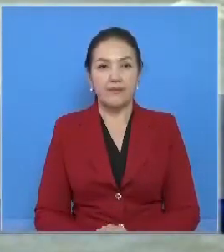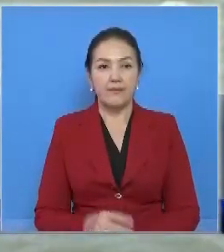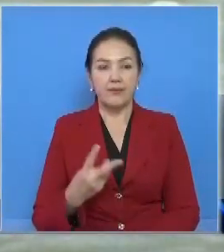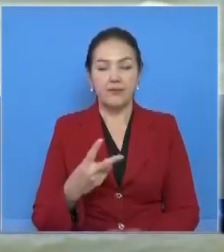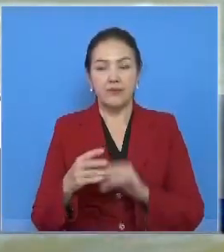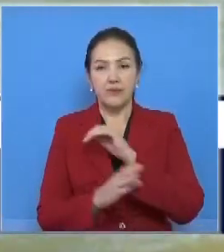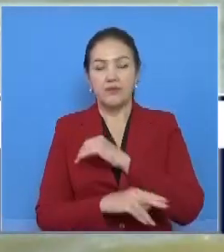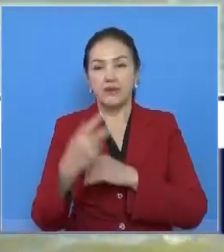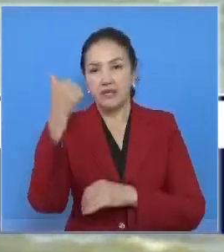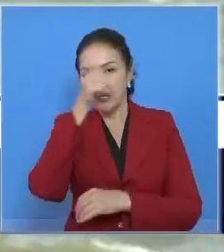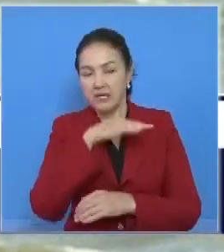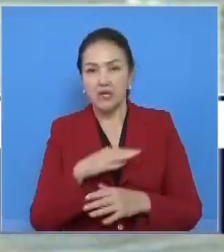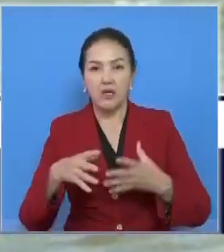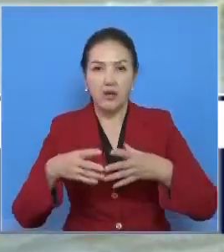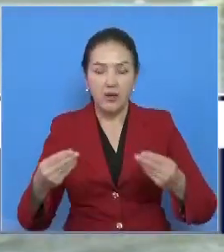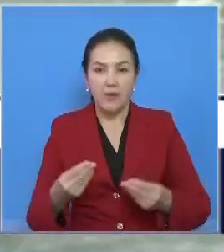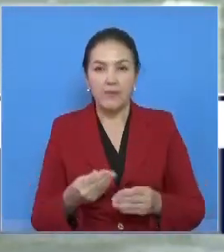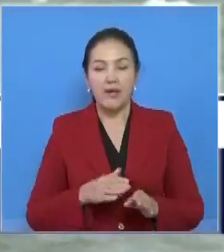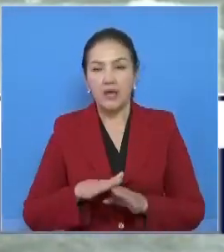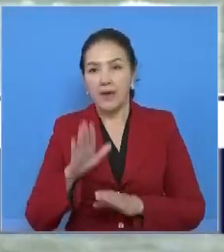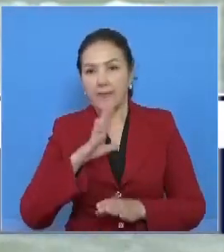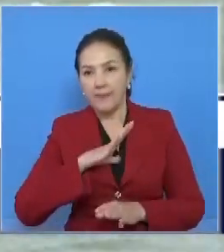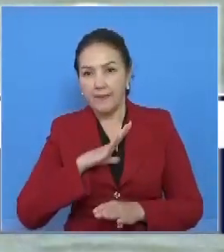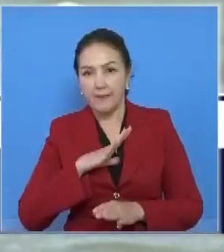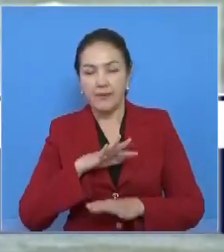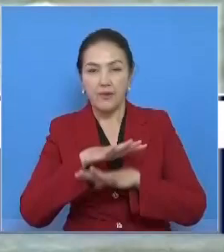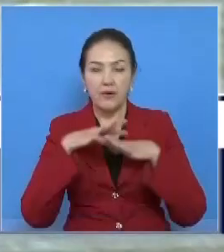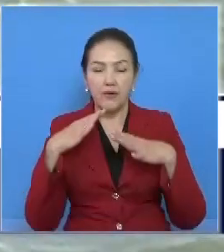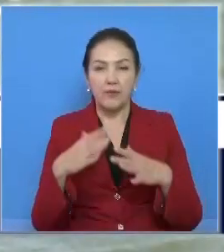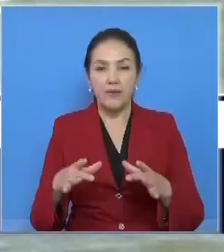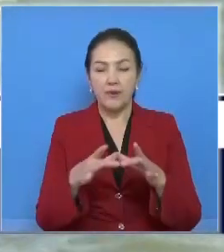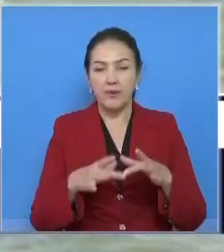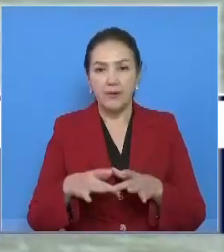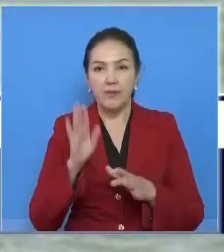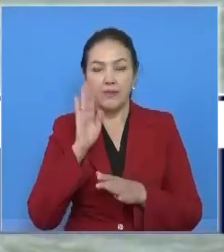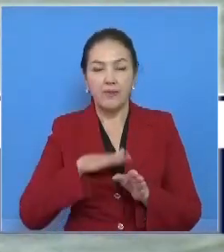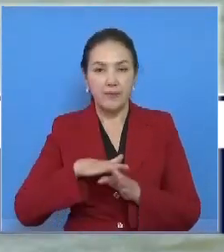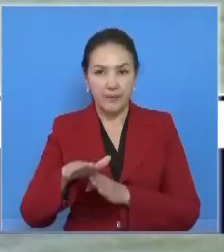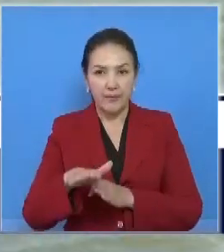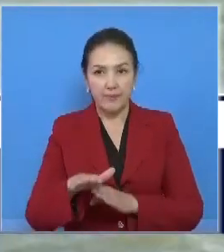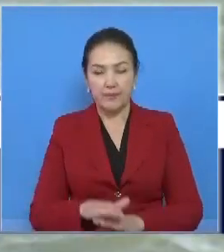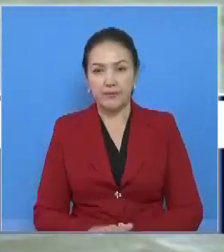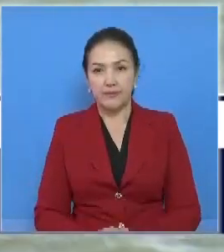жылда су деңгейі көктемгі тасқын жақсы жүрді. Сондықтан көп өзен көлдердің бәрі суға толысты.